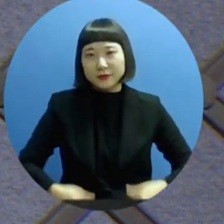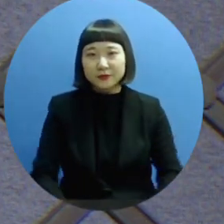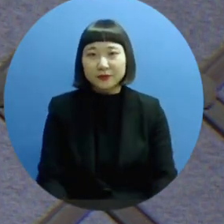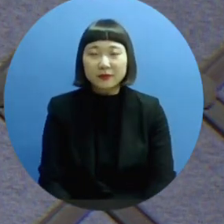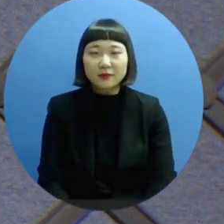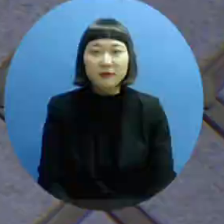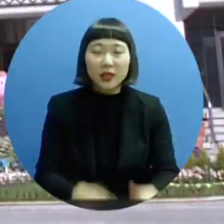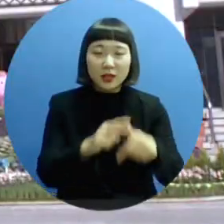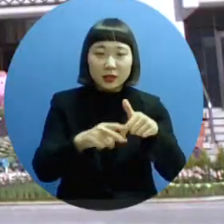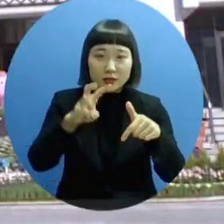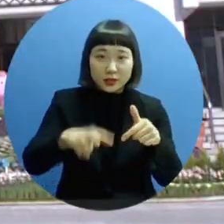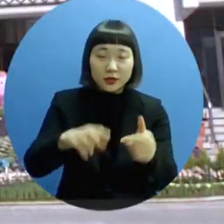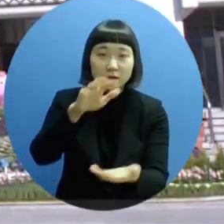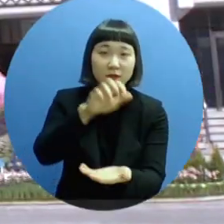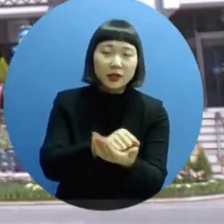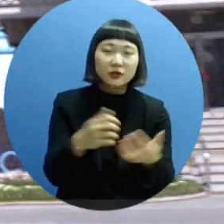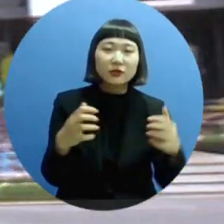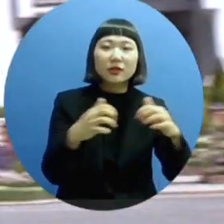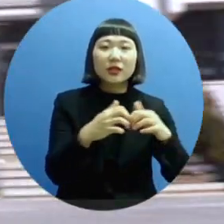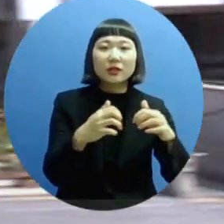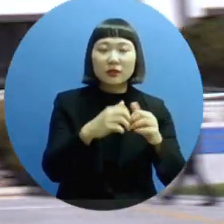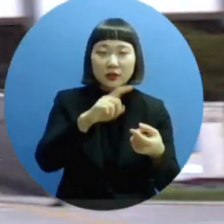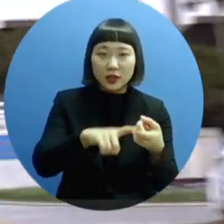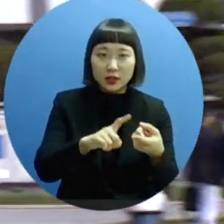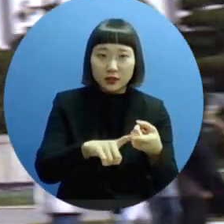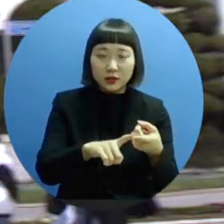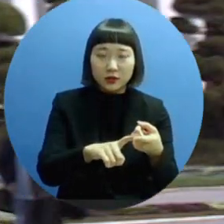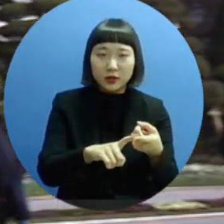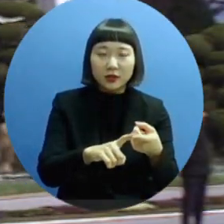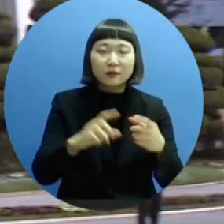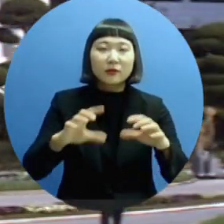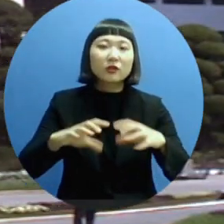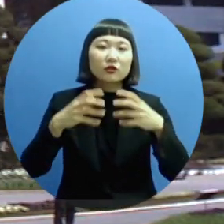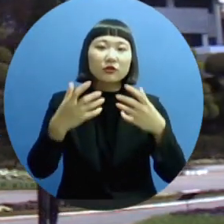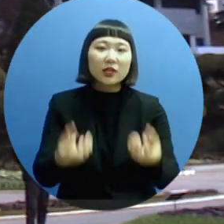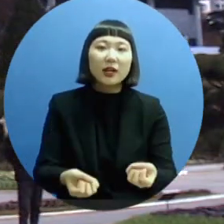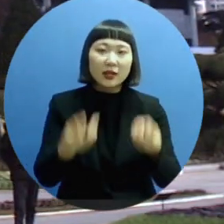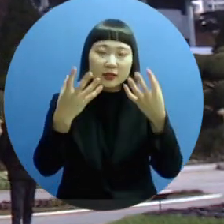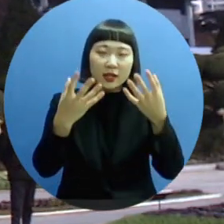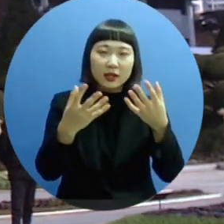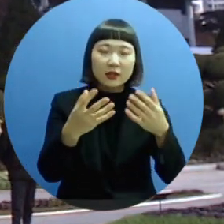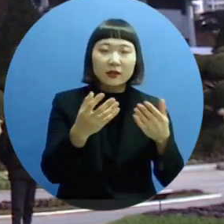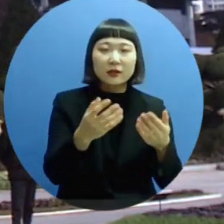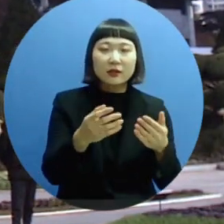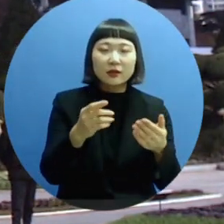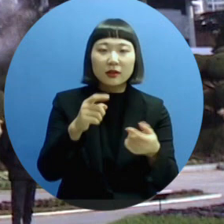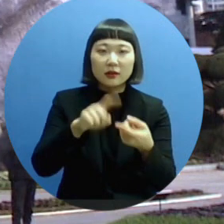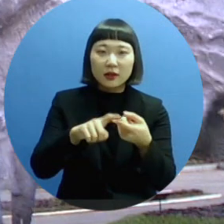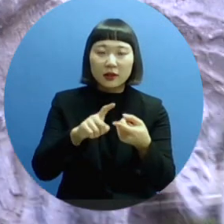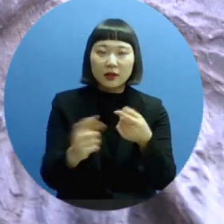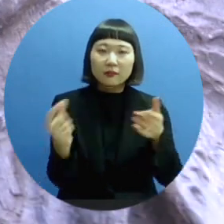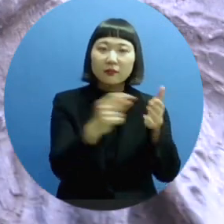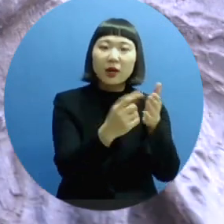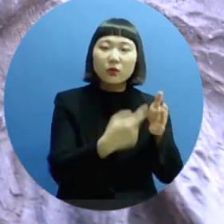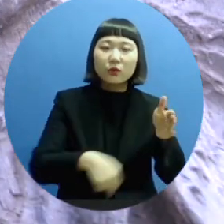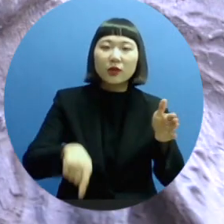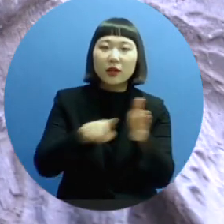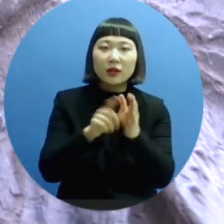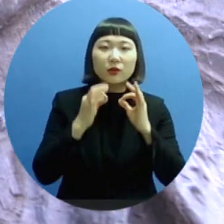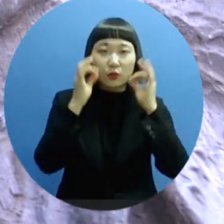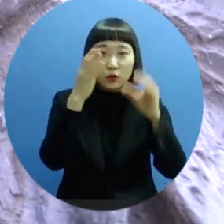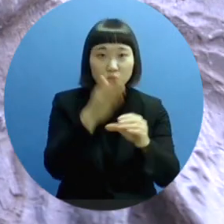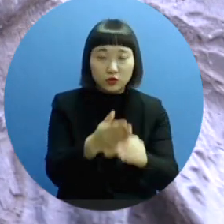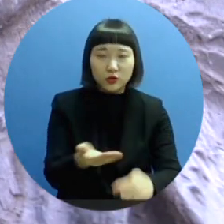격상시키겠다는 계획을 밝혔습니다. 현충시설인 오류부터 바로잡아야 한다는 지적이 나오면서 이번에는